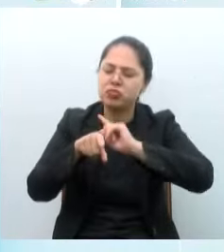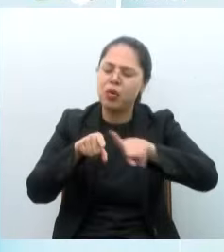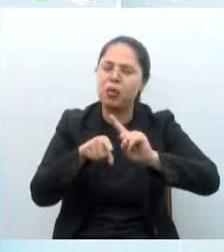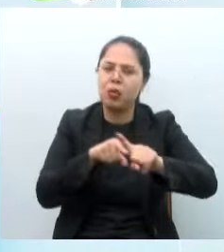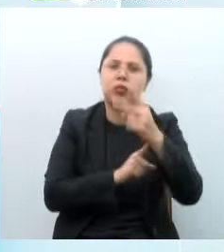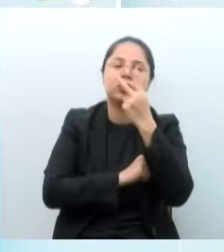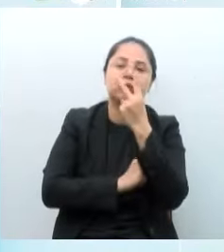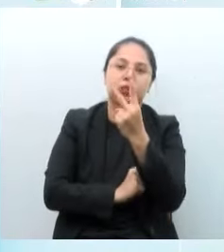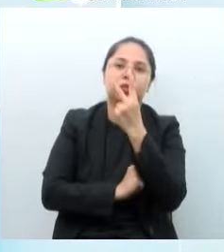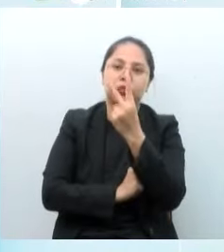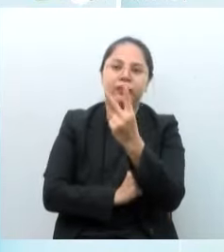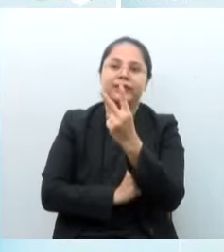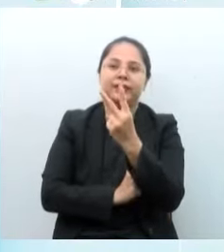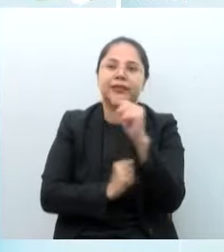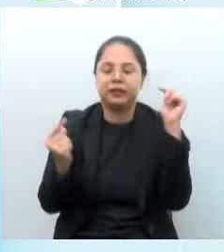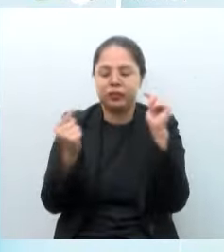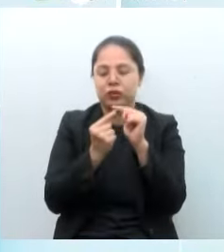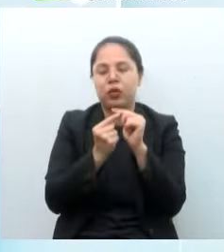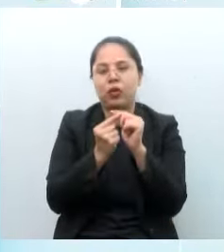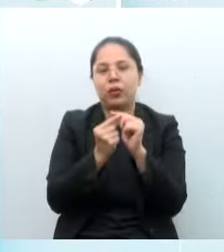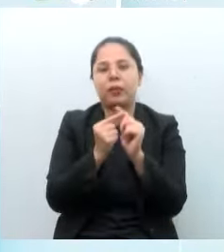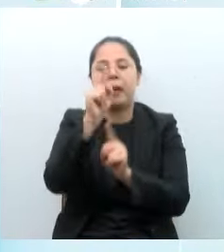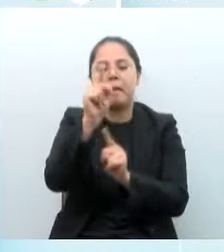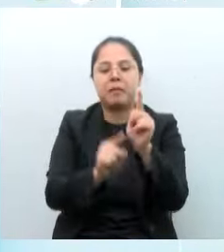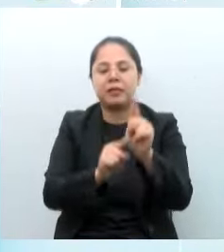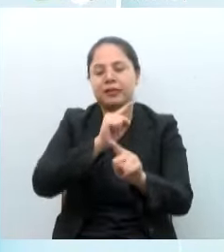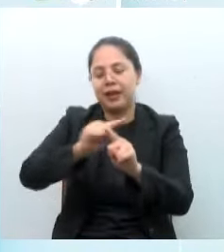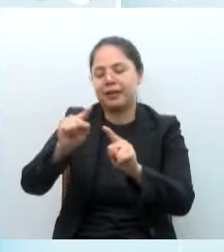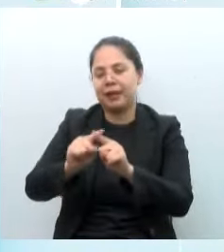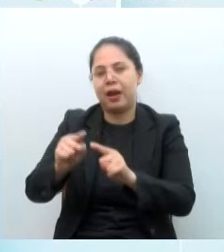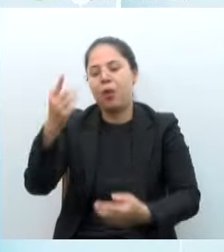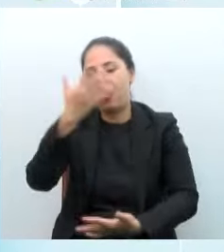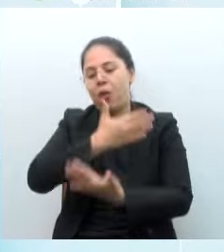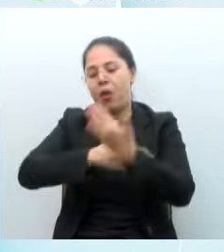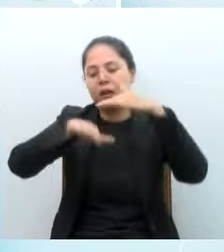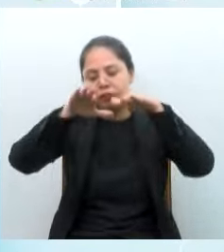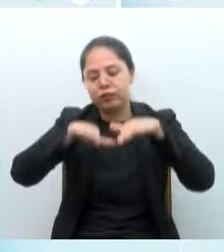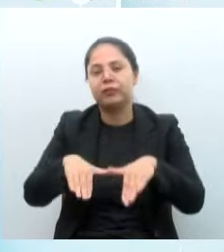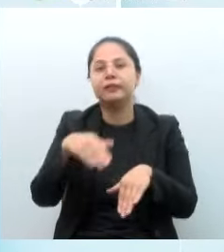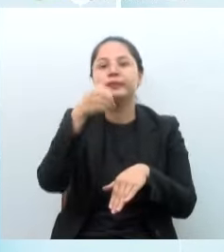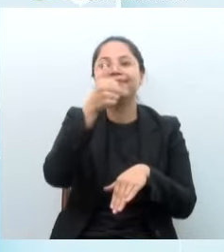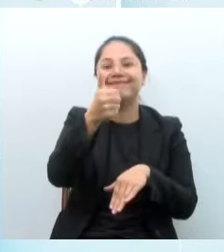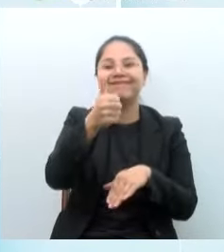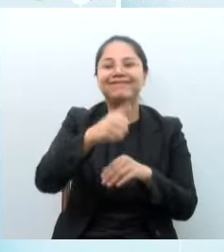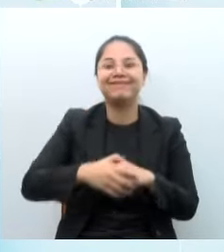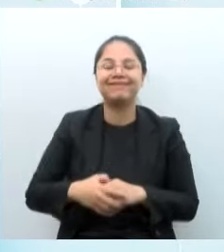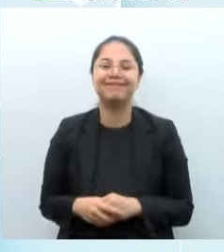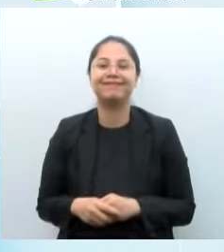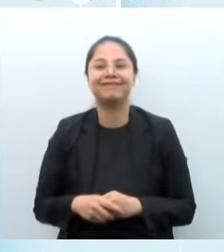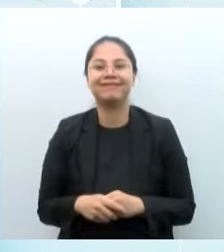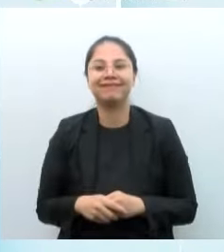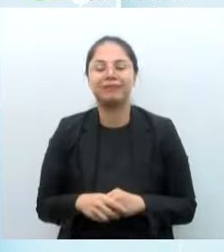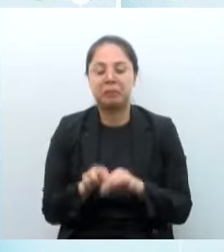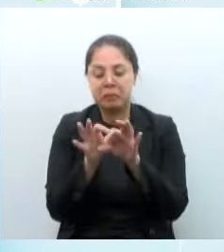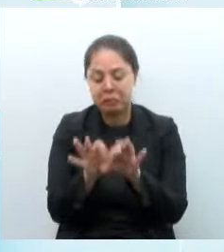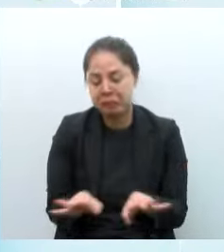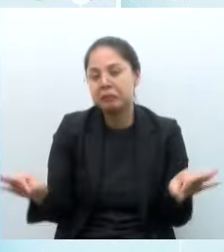ที่เกี่ยวกับการลดภาระการประเมินลงนะครับซึ่งที่สำคัญ